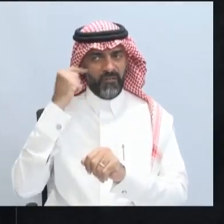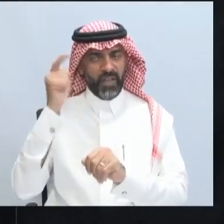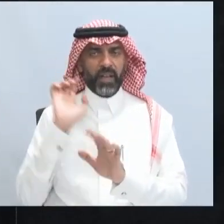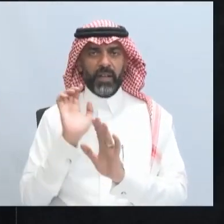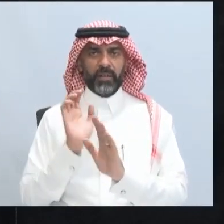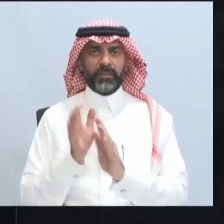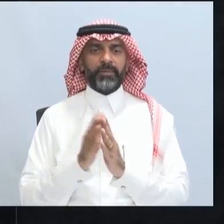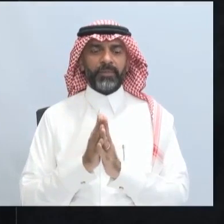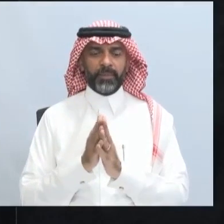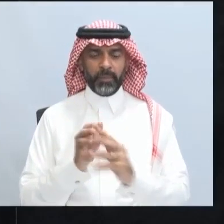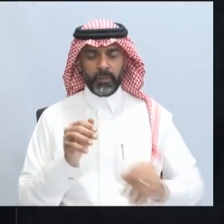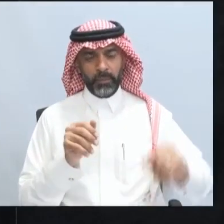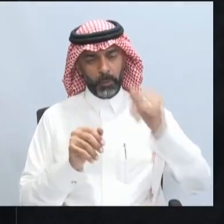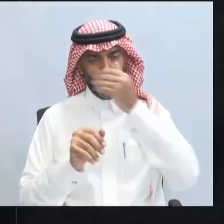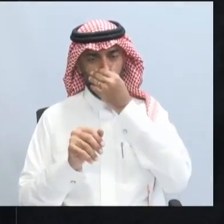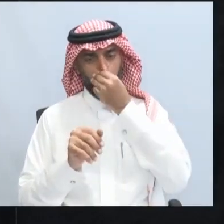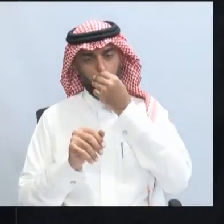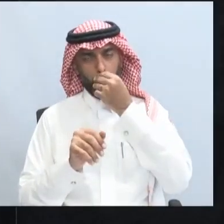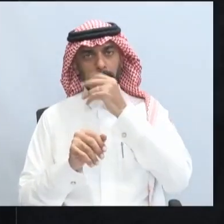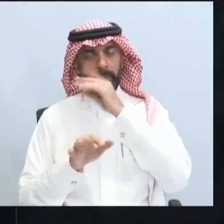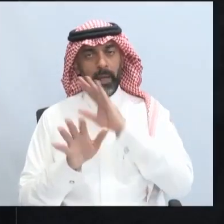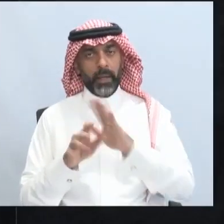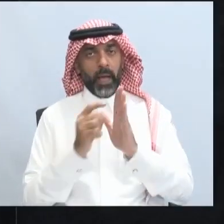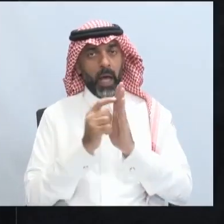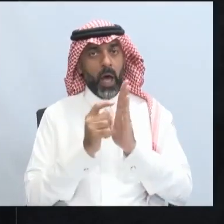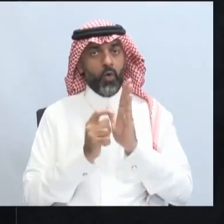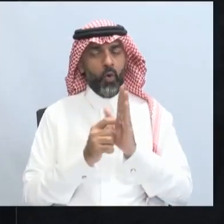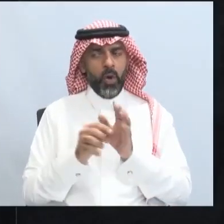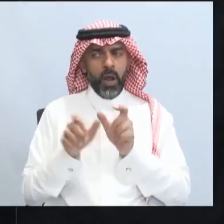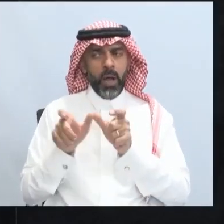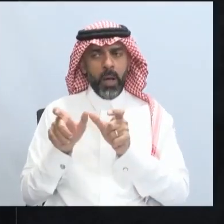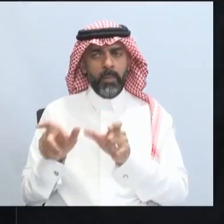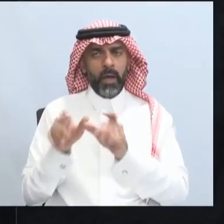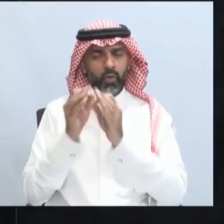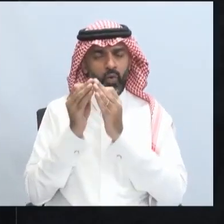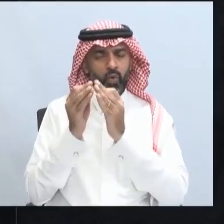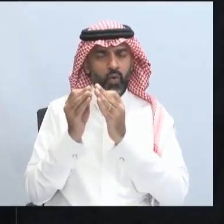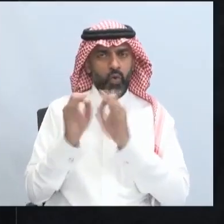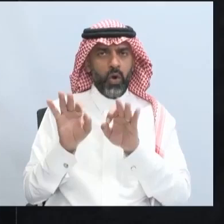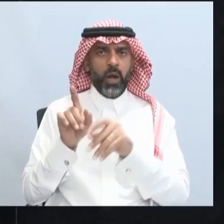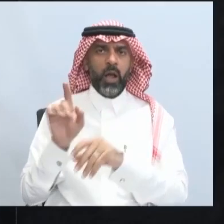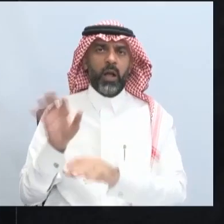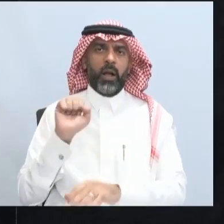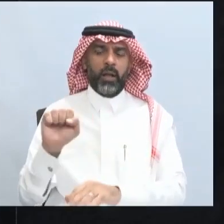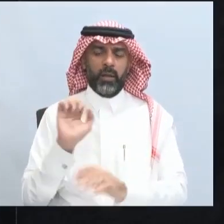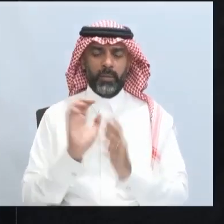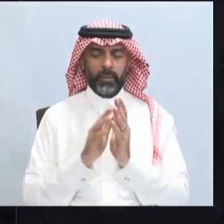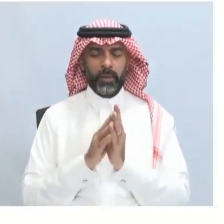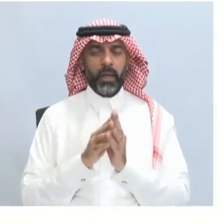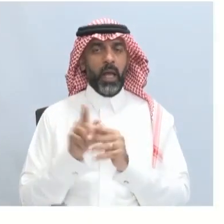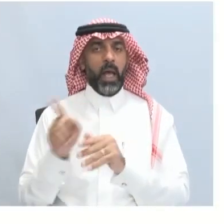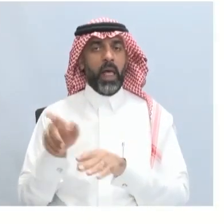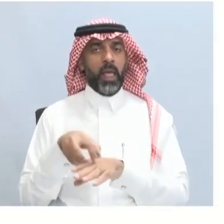محل الحق الشخصي او محل الحق الع او المحل الحق ماذا الفكري وهو المعنوي فاذا هذه